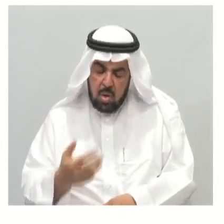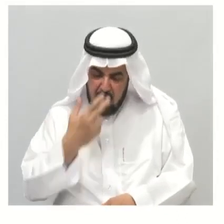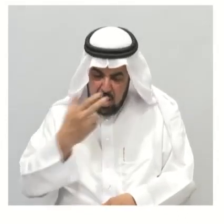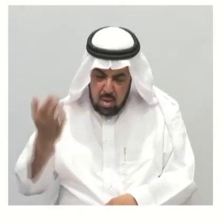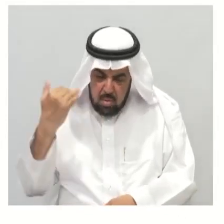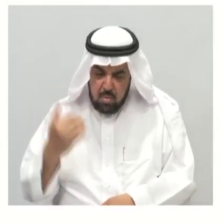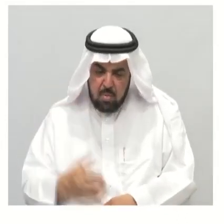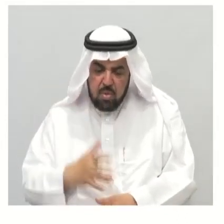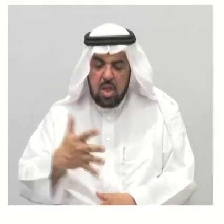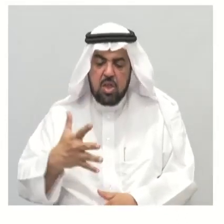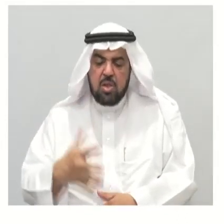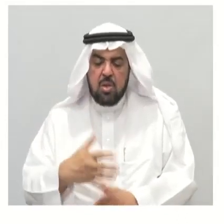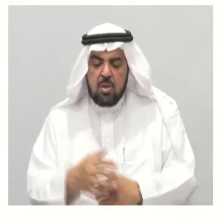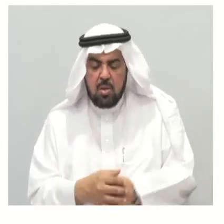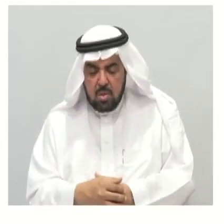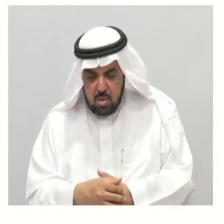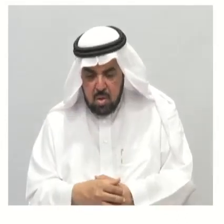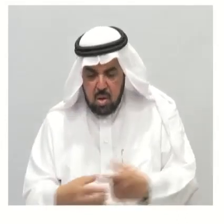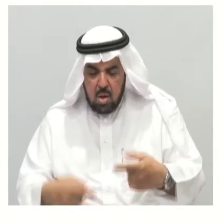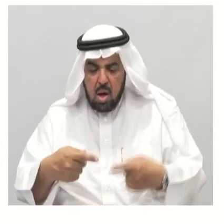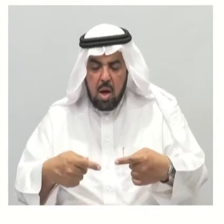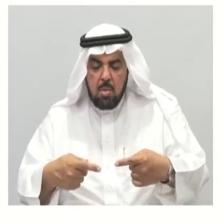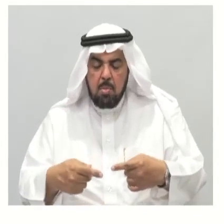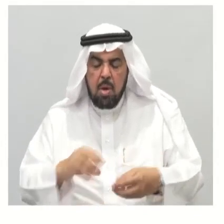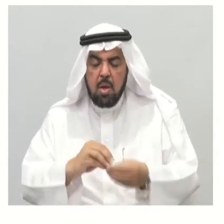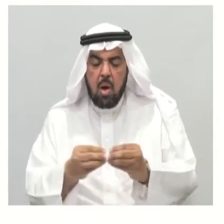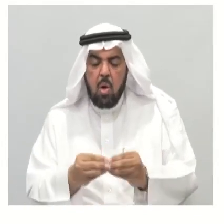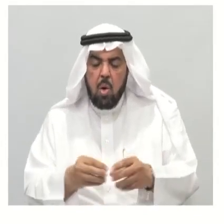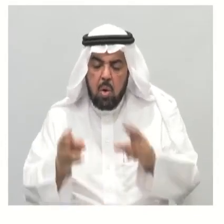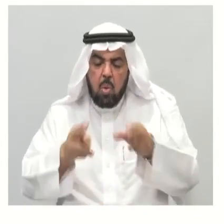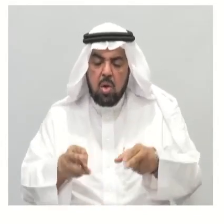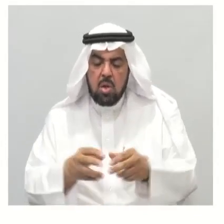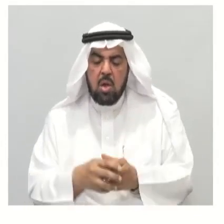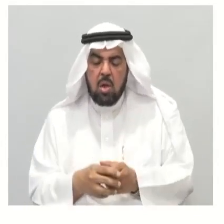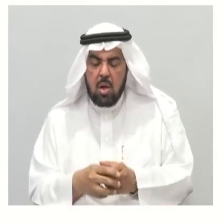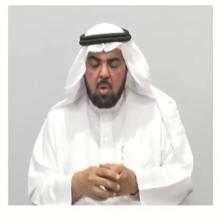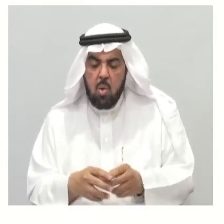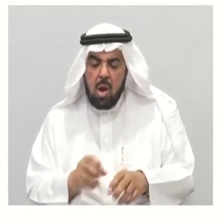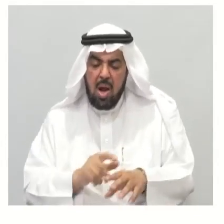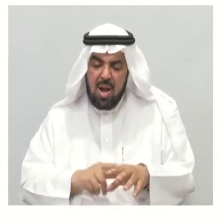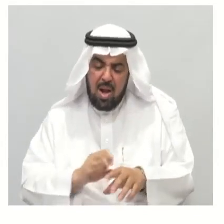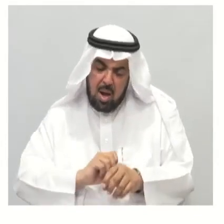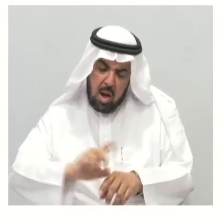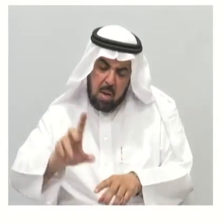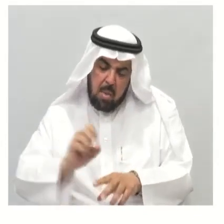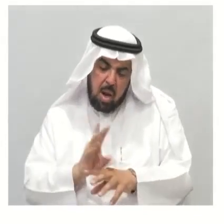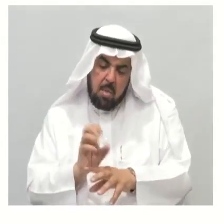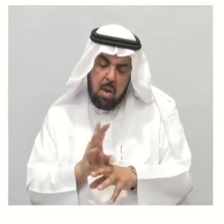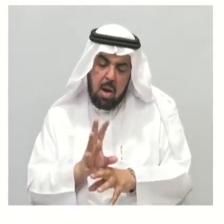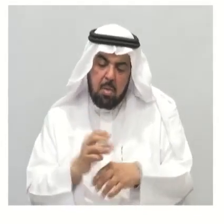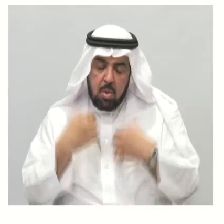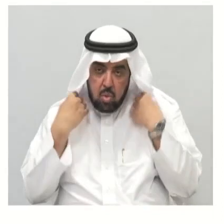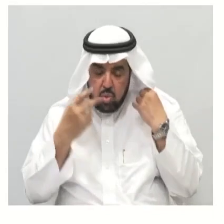طبعا وهذا جديد. قارن بين اللون وشكلها، اللمعة، البريق، ماذا